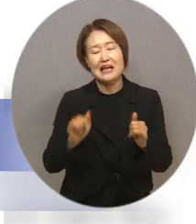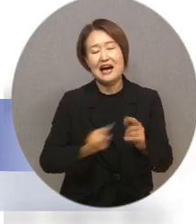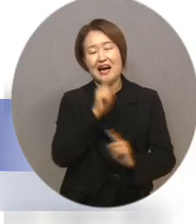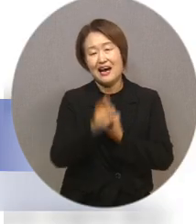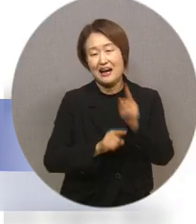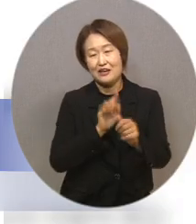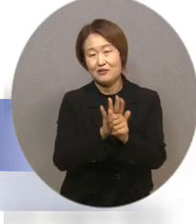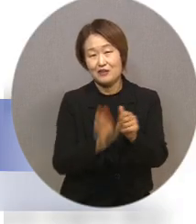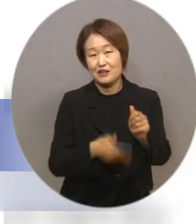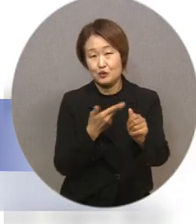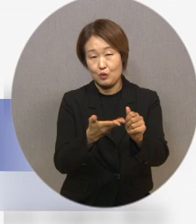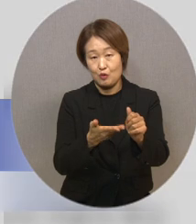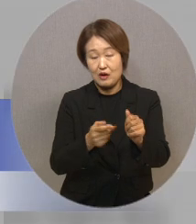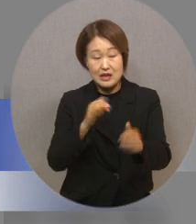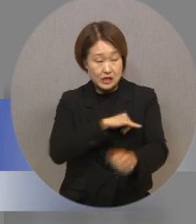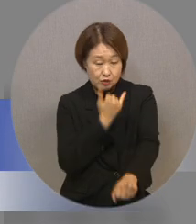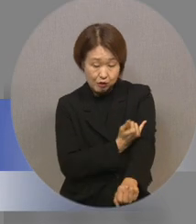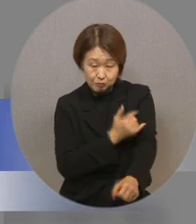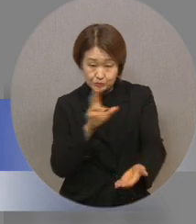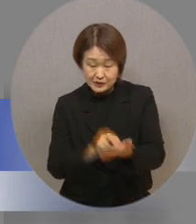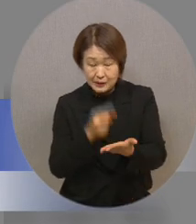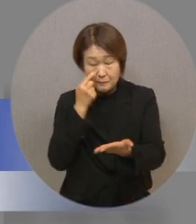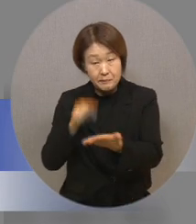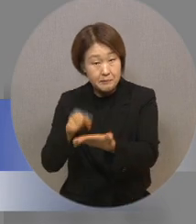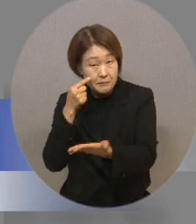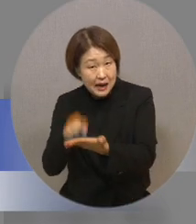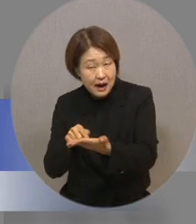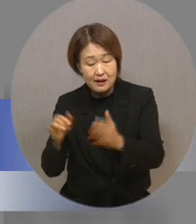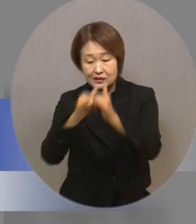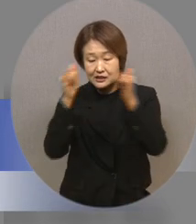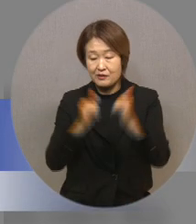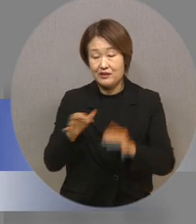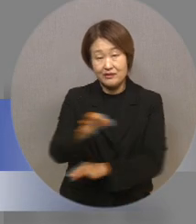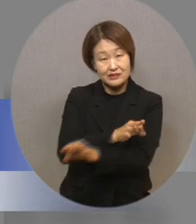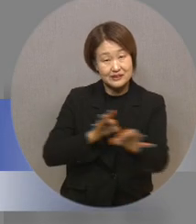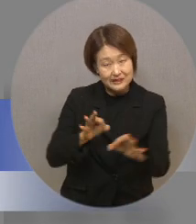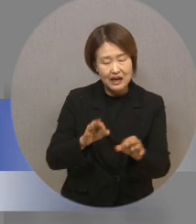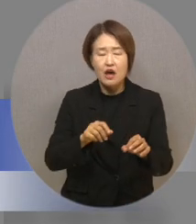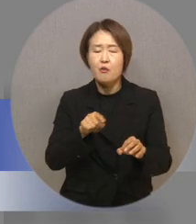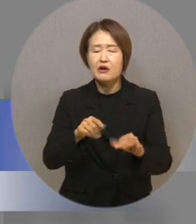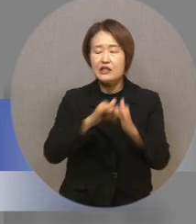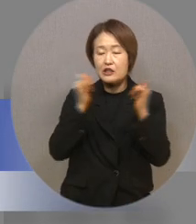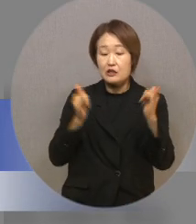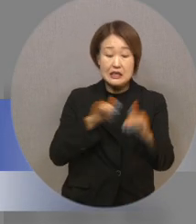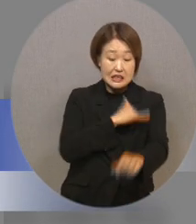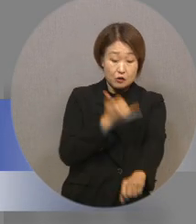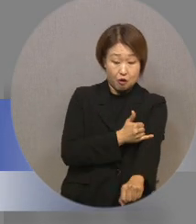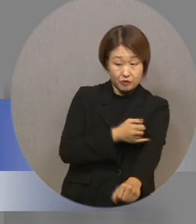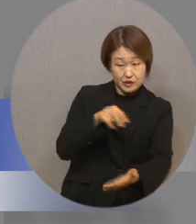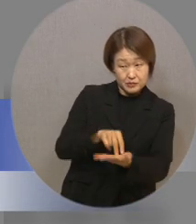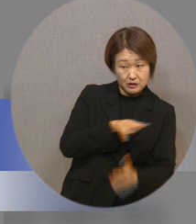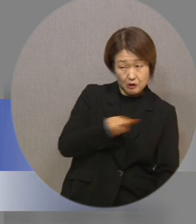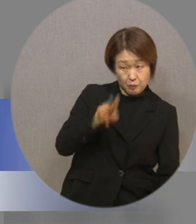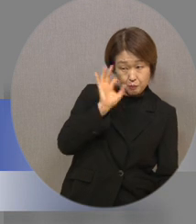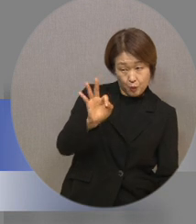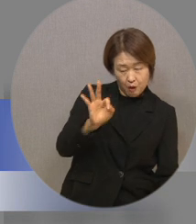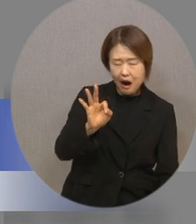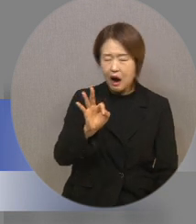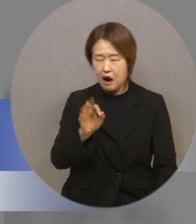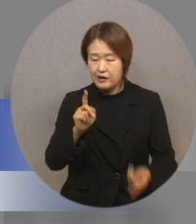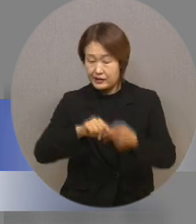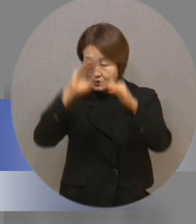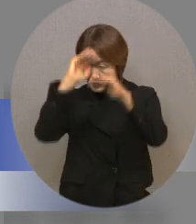문제를 발굴한 보도 또는 기존의 사회경제 현상을 인권 시각에서 해석하거나 추적한 보도